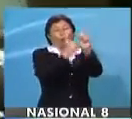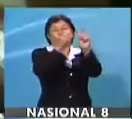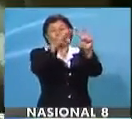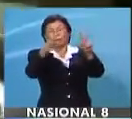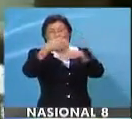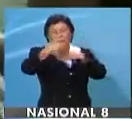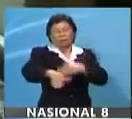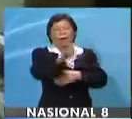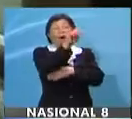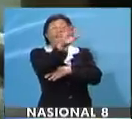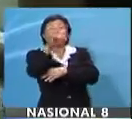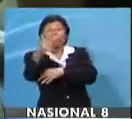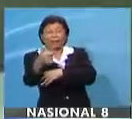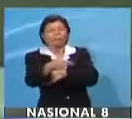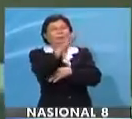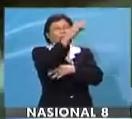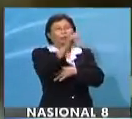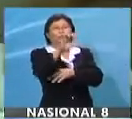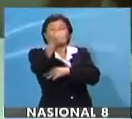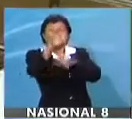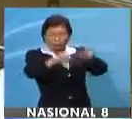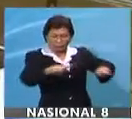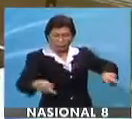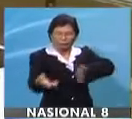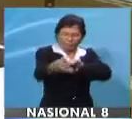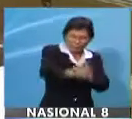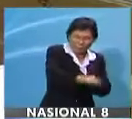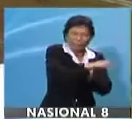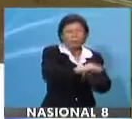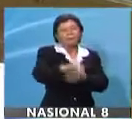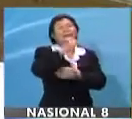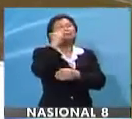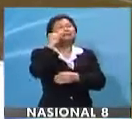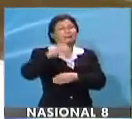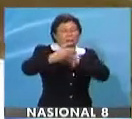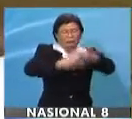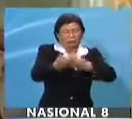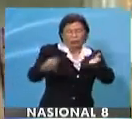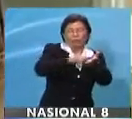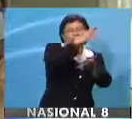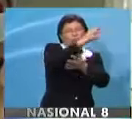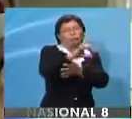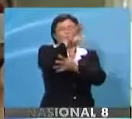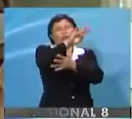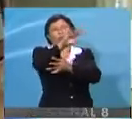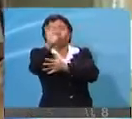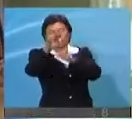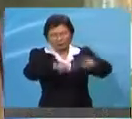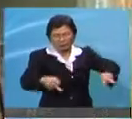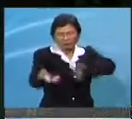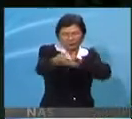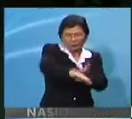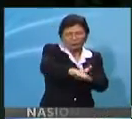selepas Afghanistan yang menyaksikan 710 kanak-kanak terbunuh dan Iraq yang merekod 679